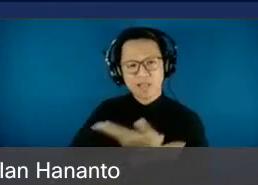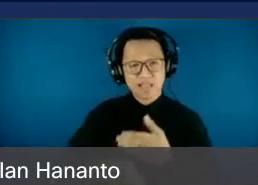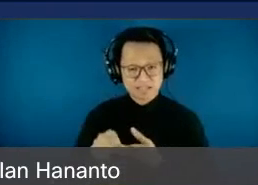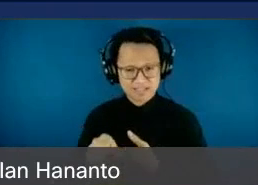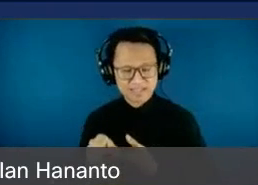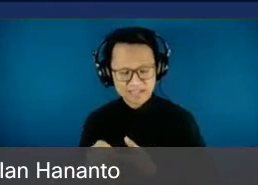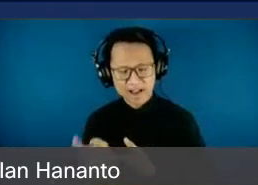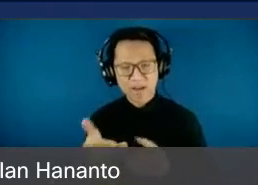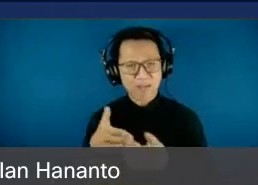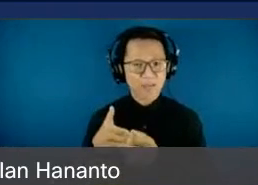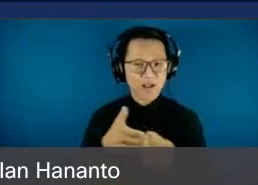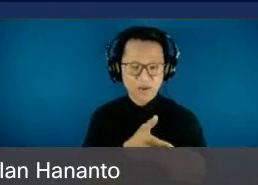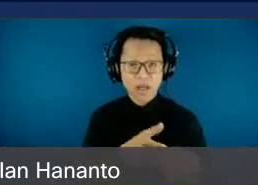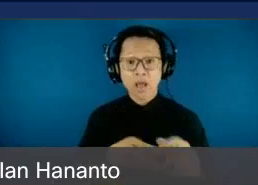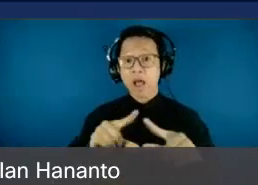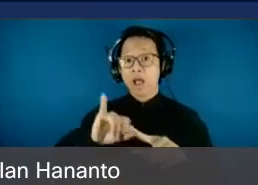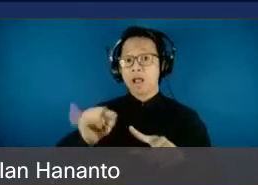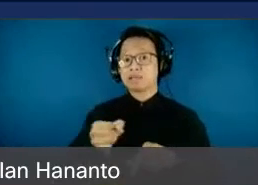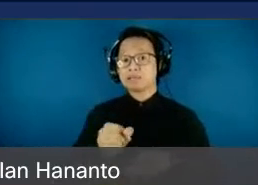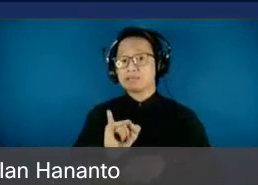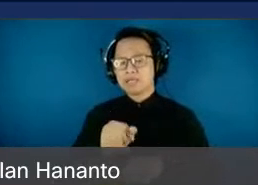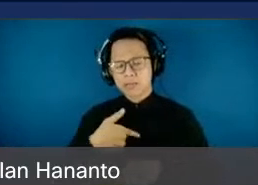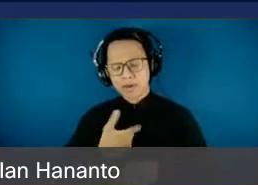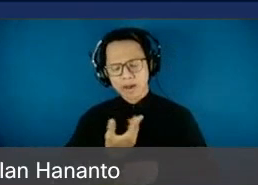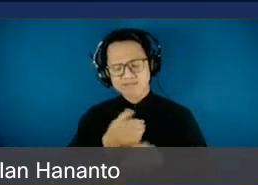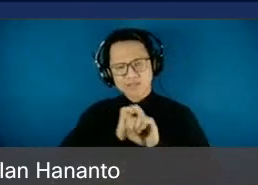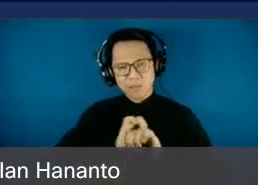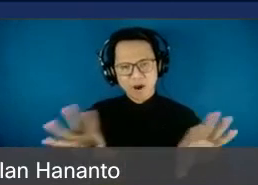dari AJI memastikan ini bisa disebarluaskan